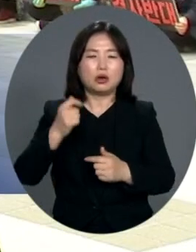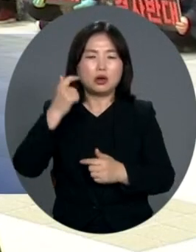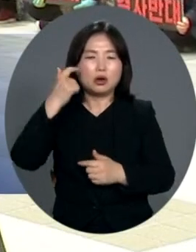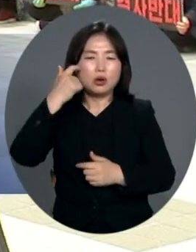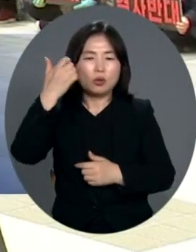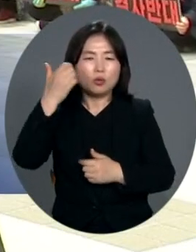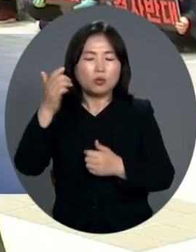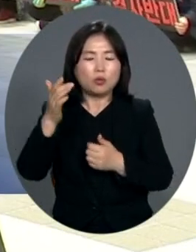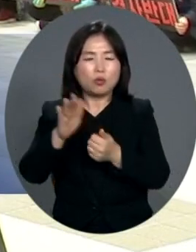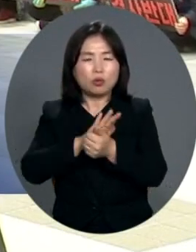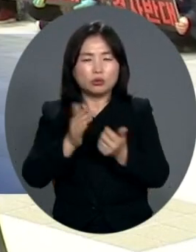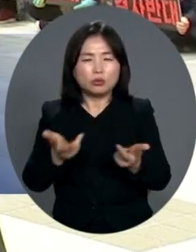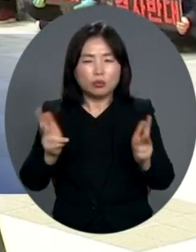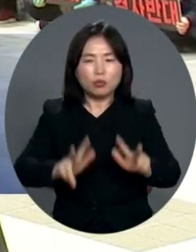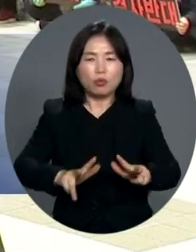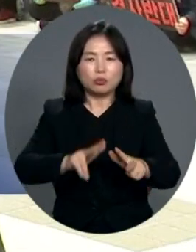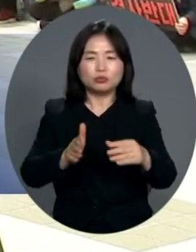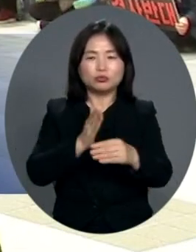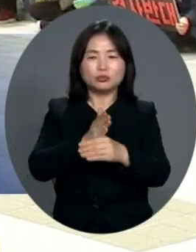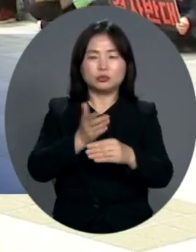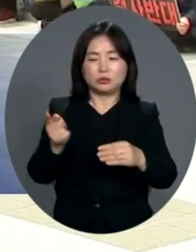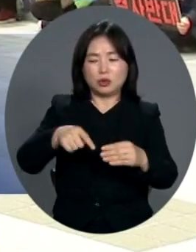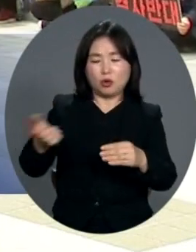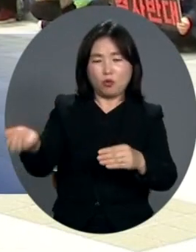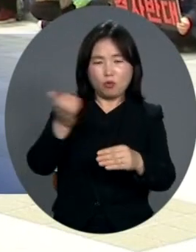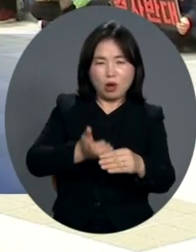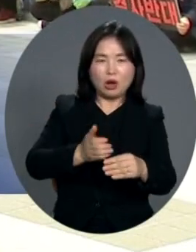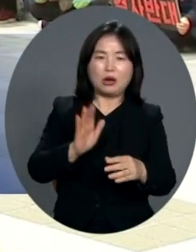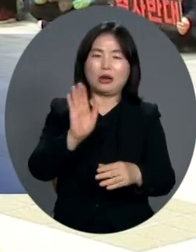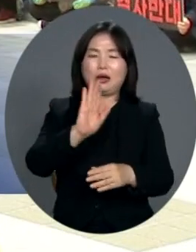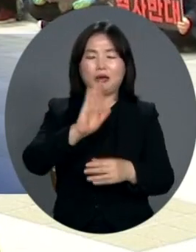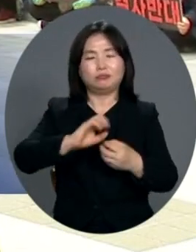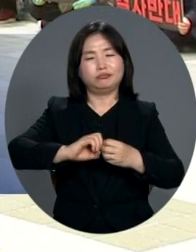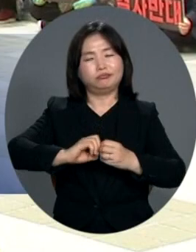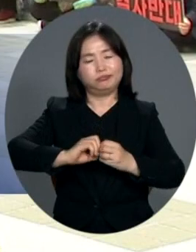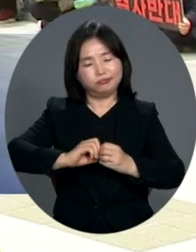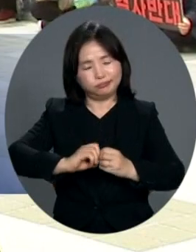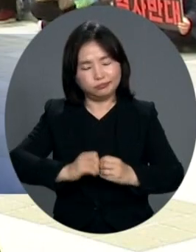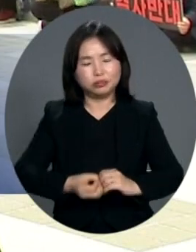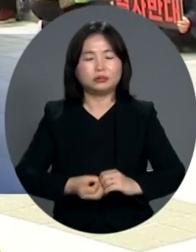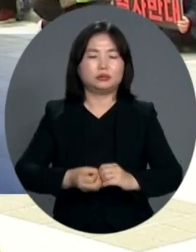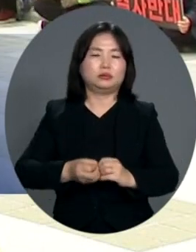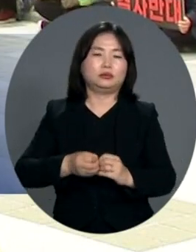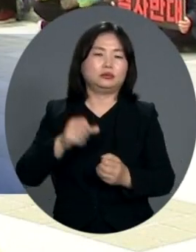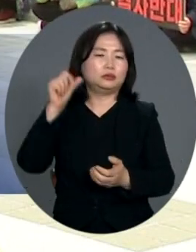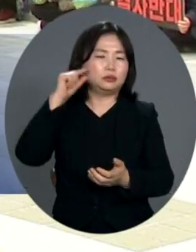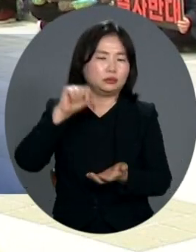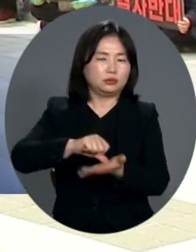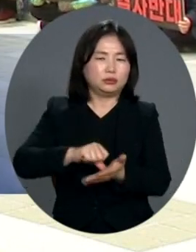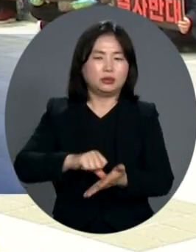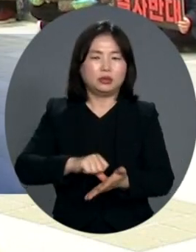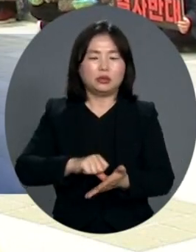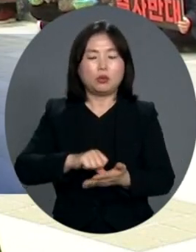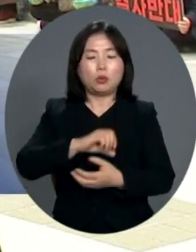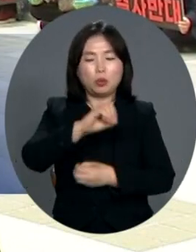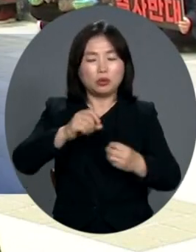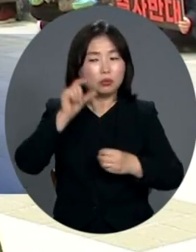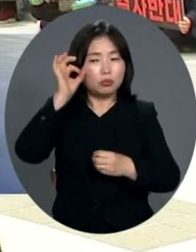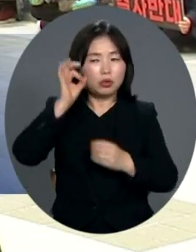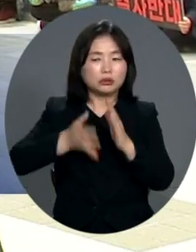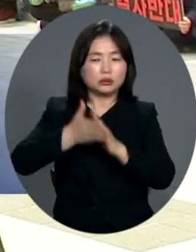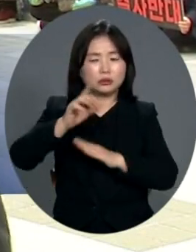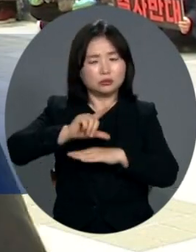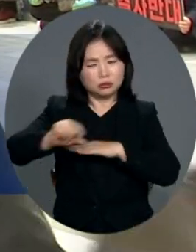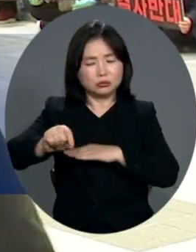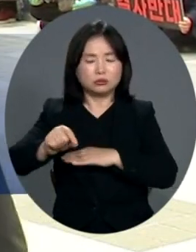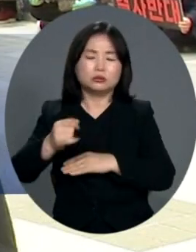찰나에 추모공원이 그 중심에 들어온다는 것은 그거는 그 정말 어불성설이다. 있을 수 없다. 그게